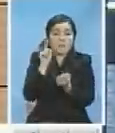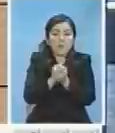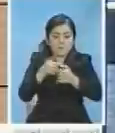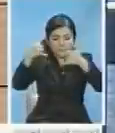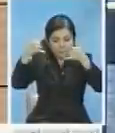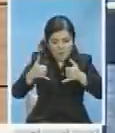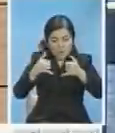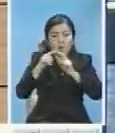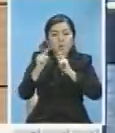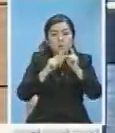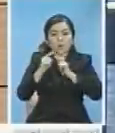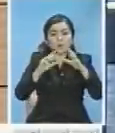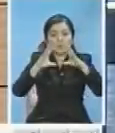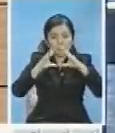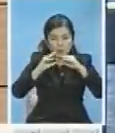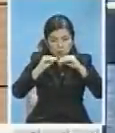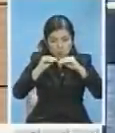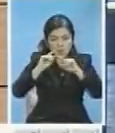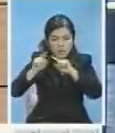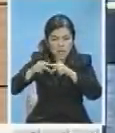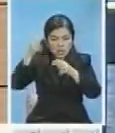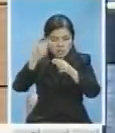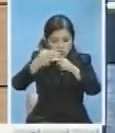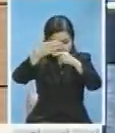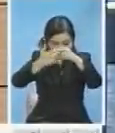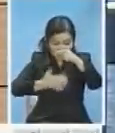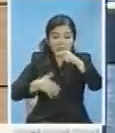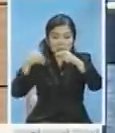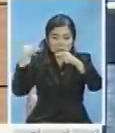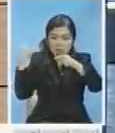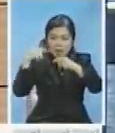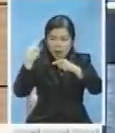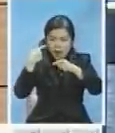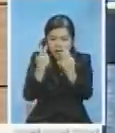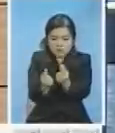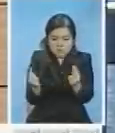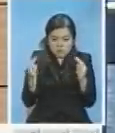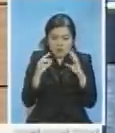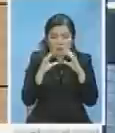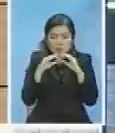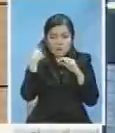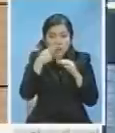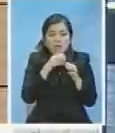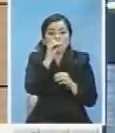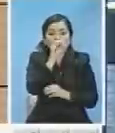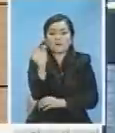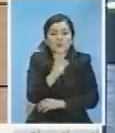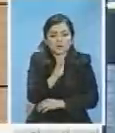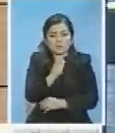ผมมีชื่อว่าใครประชุมกับใครอย่างไรรายละเอียดมีพอสมควรผู้เข้าร่วมประชุมมีใครบ้างอย่างไรแต่ผมคงไม่ต้องบอกนะ